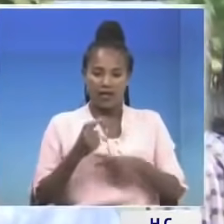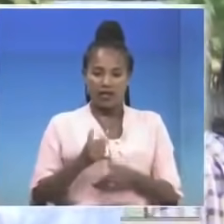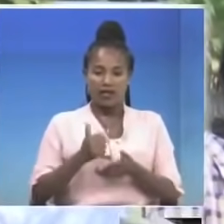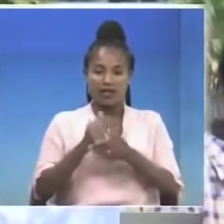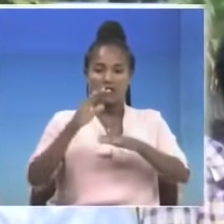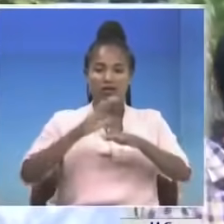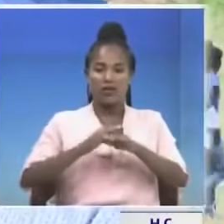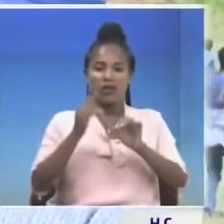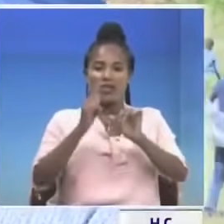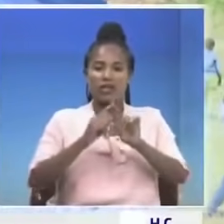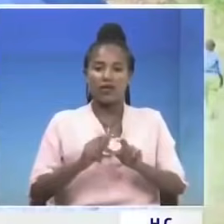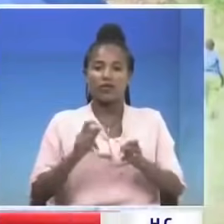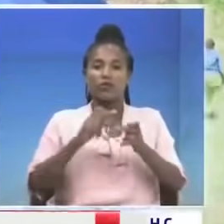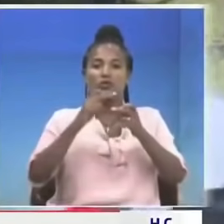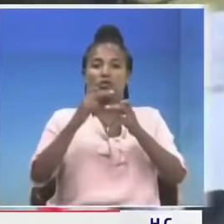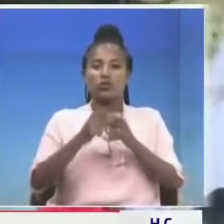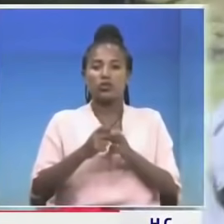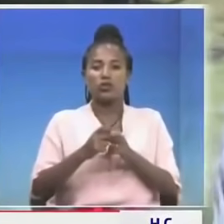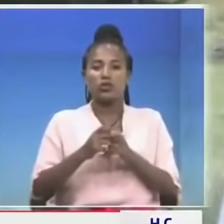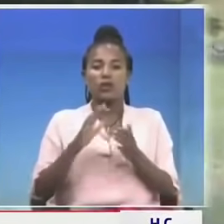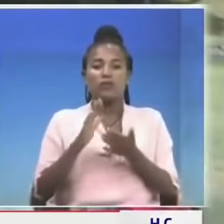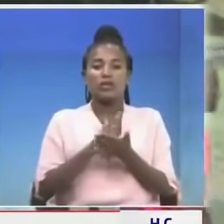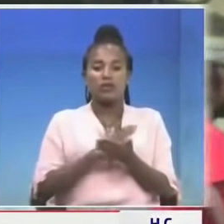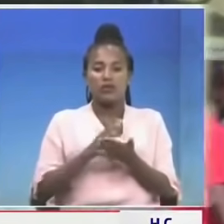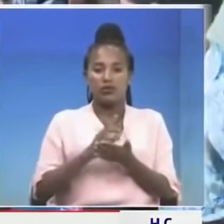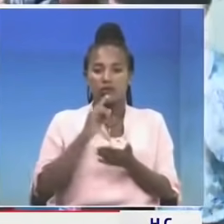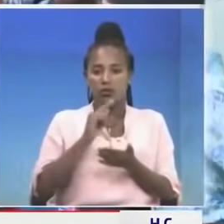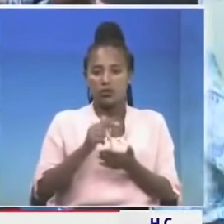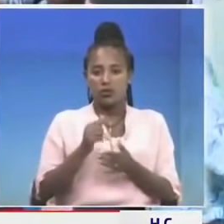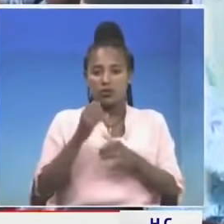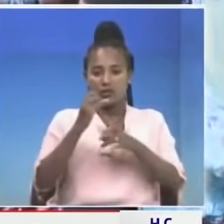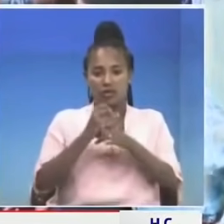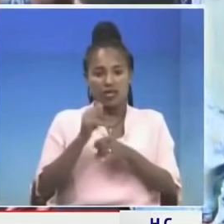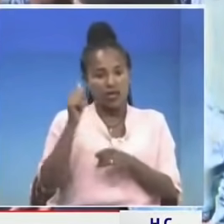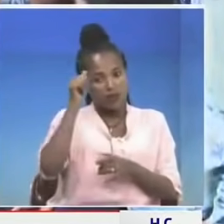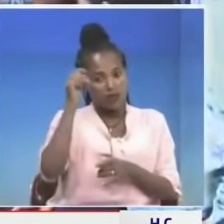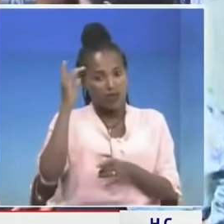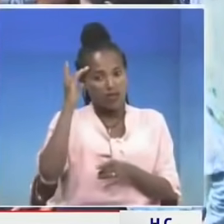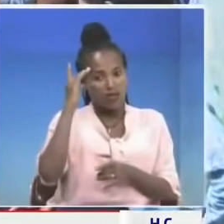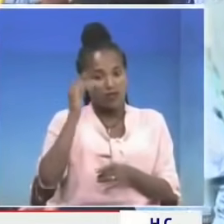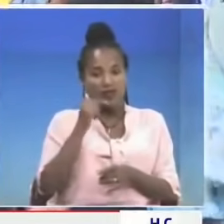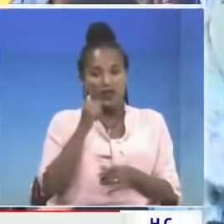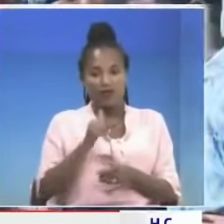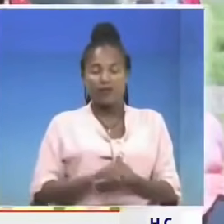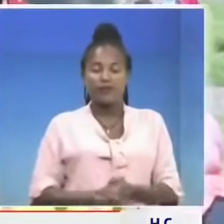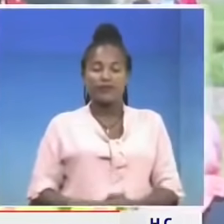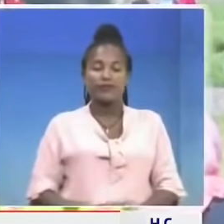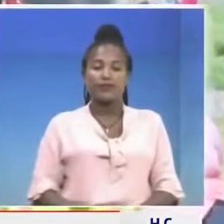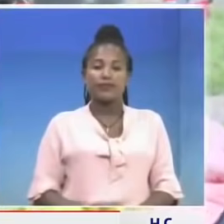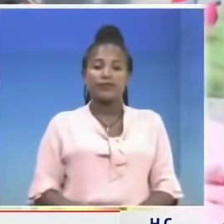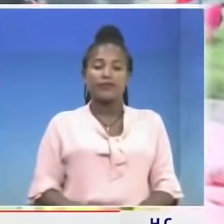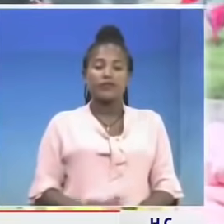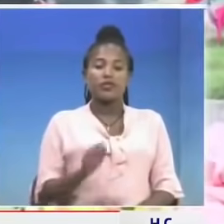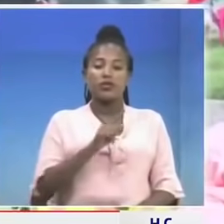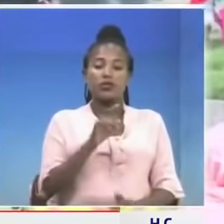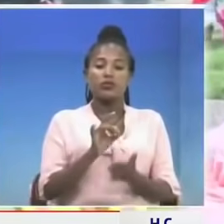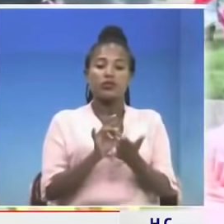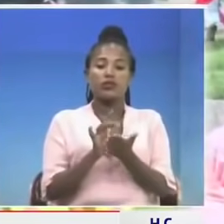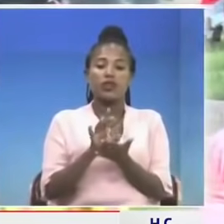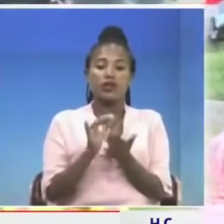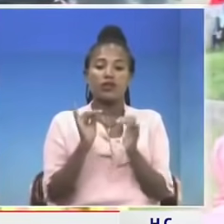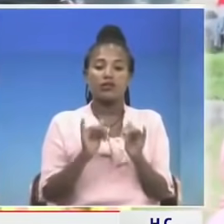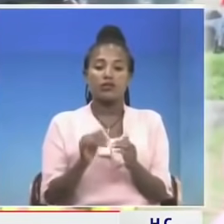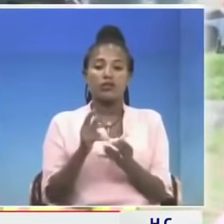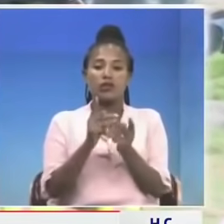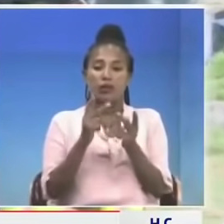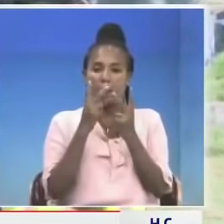ላይ የተለያዩ ድርጅቶች መሳተፋቸውን ነው ኢንጂነር አብዱል ከሪም የገለጹት። እነሱን ተፈናቅለው እዚህ ቦታ